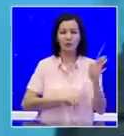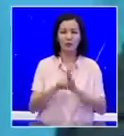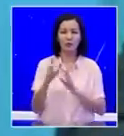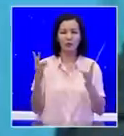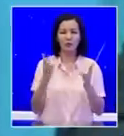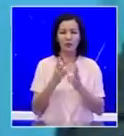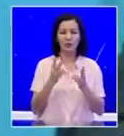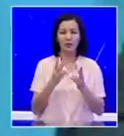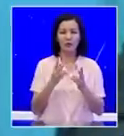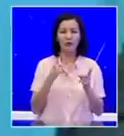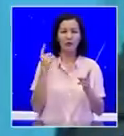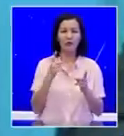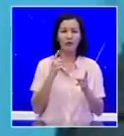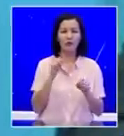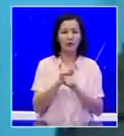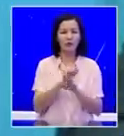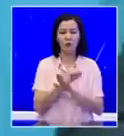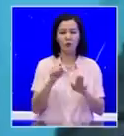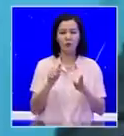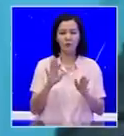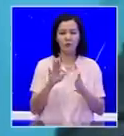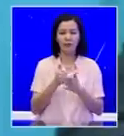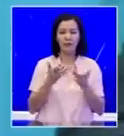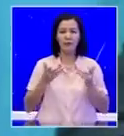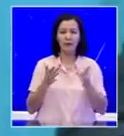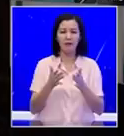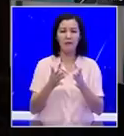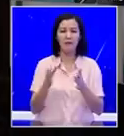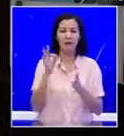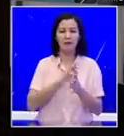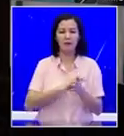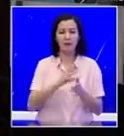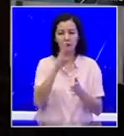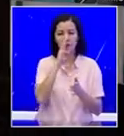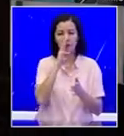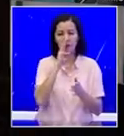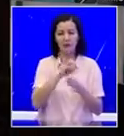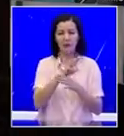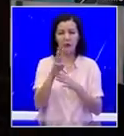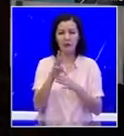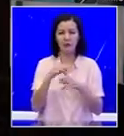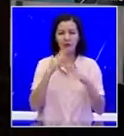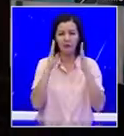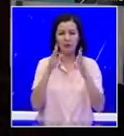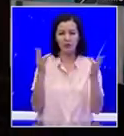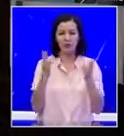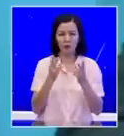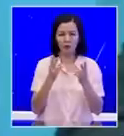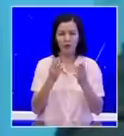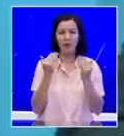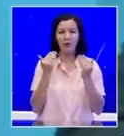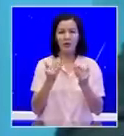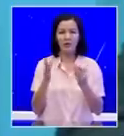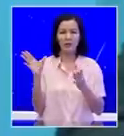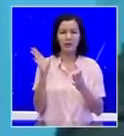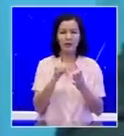Экономика тұраламау тиіс. Бұл біздің басты талабымыз. Тұрғындардың табысына, жалақысы мен қамтылуына баса назар аударыңыздар. Қазір